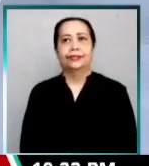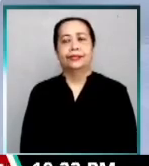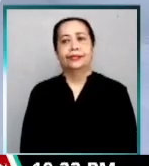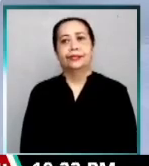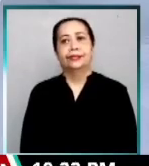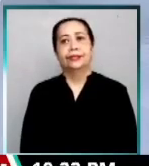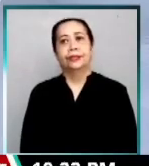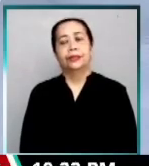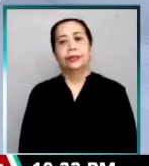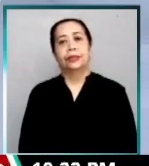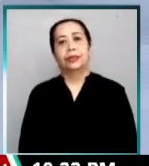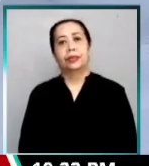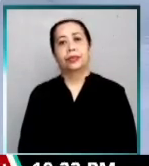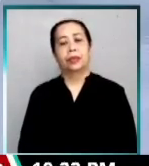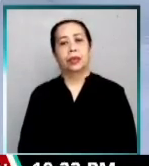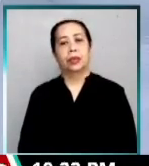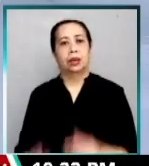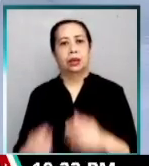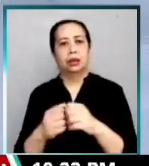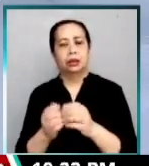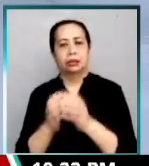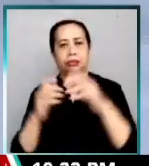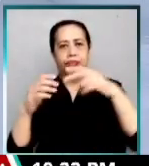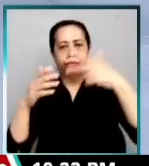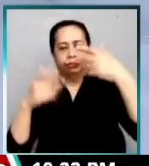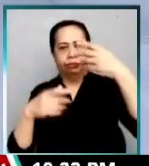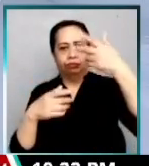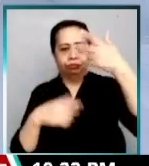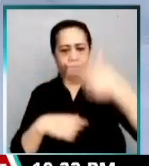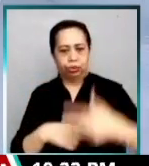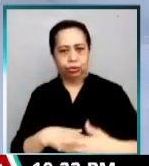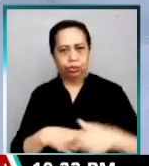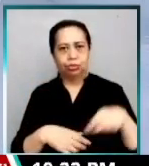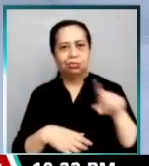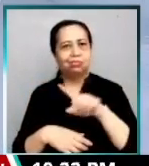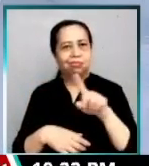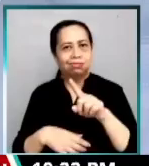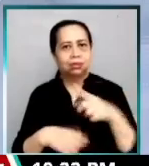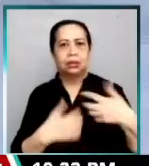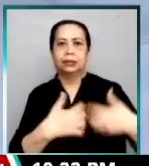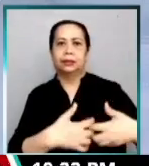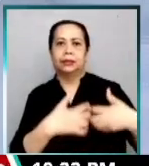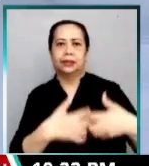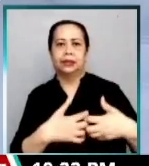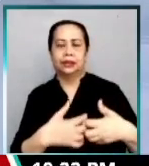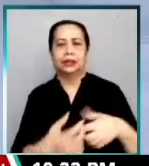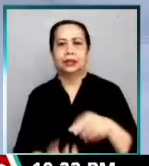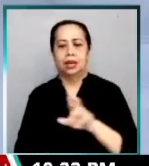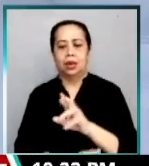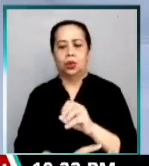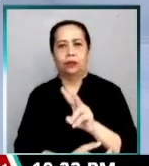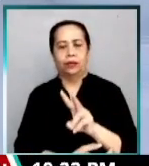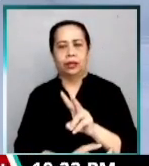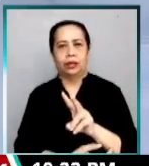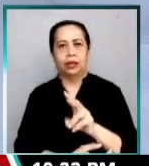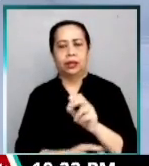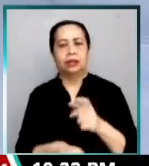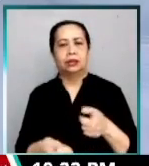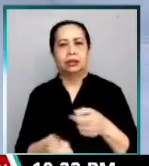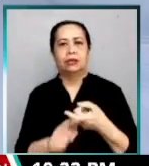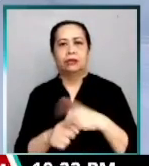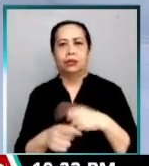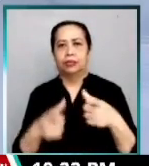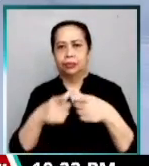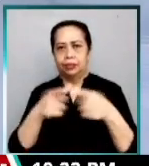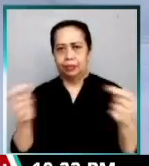Ibinaba na sa lokasyon ng lumubog na MT Princess Empress sa Oriental Mindoro ang isang remotely operated vehicle mula Japan. Ito